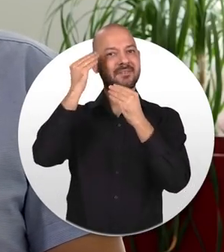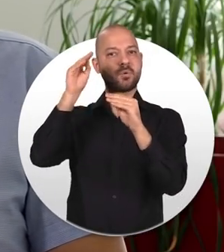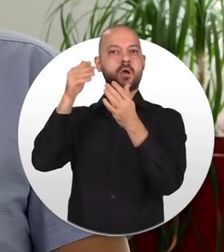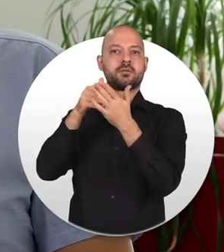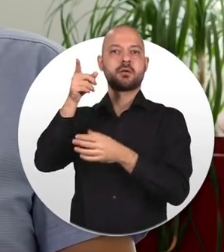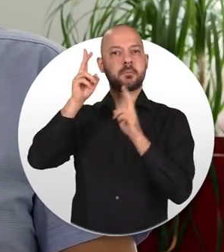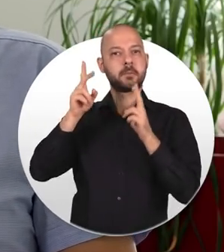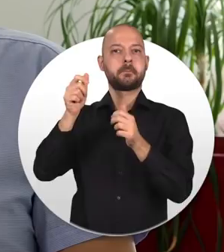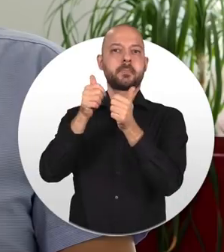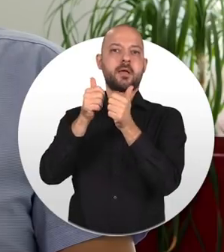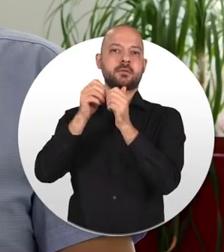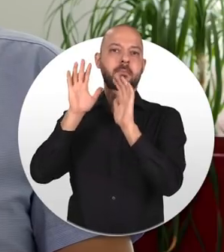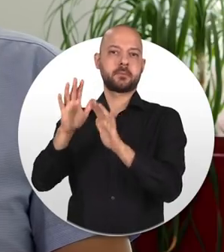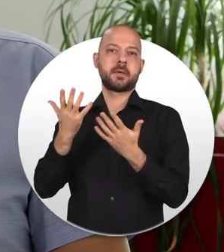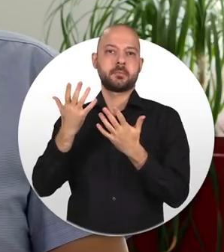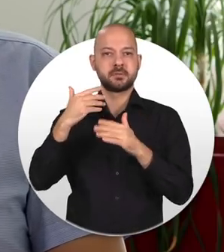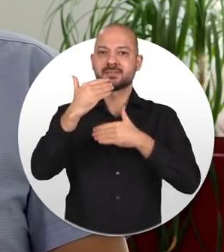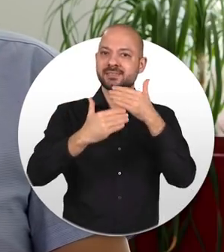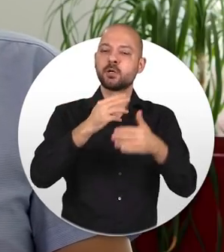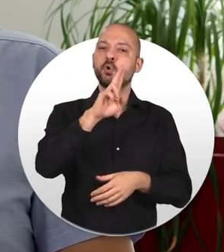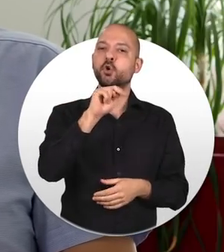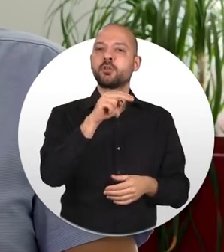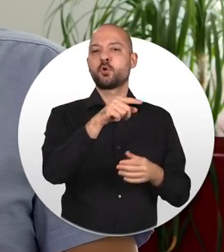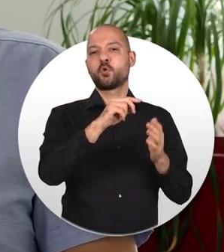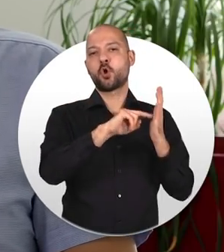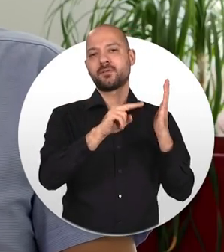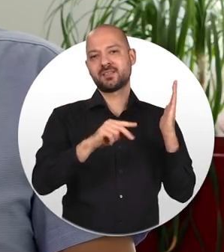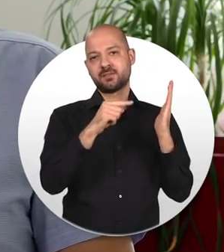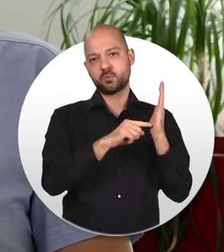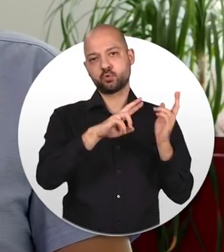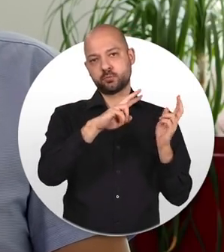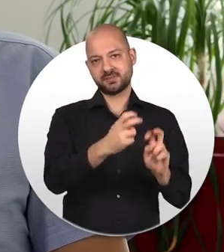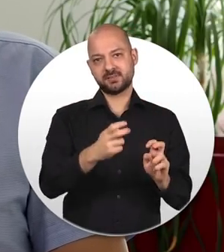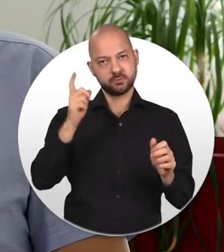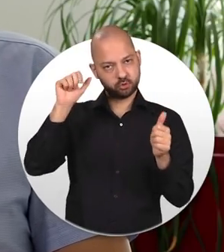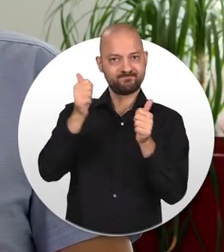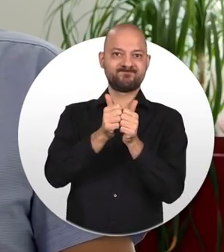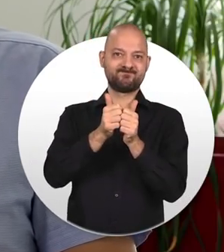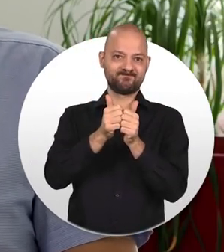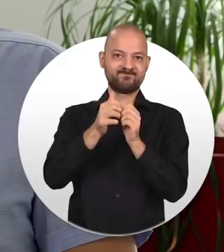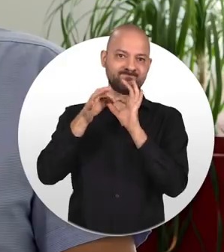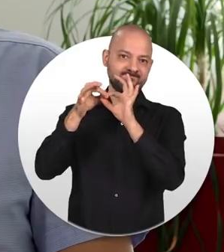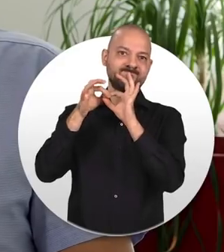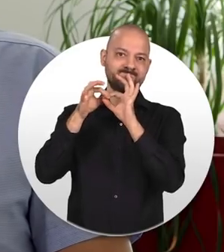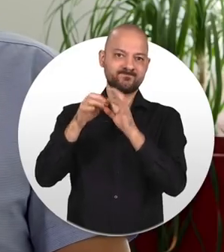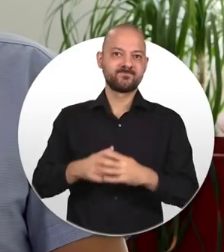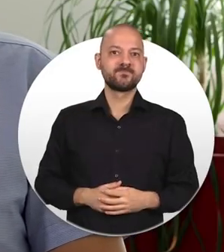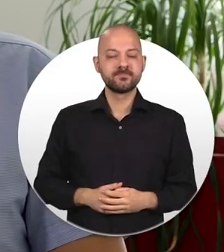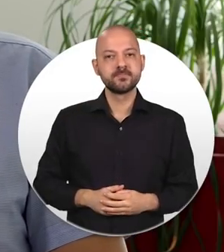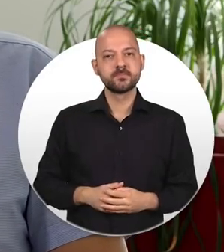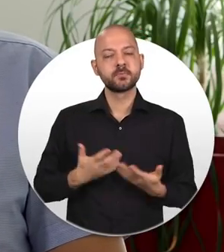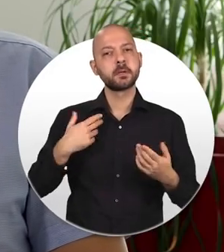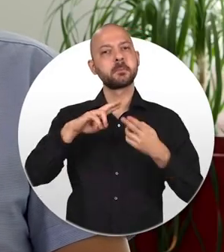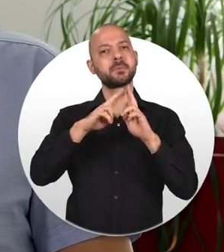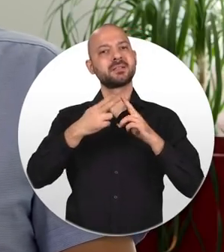wie an der Politik. Da ist doch wichtig, dass Info-Handicap ein Partner bleibt, für die